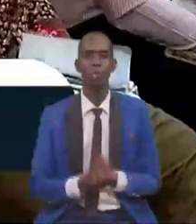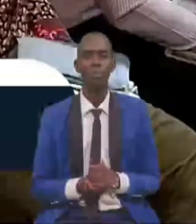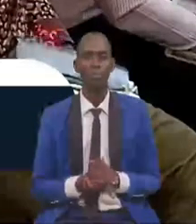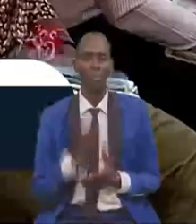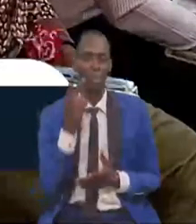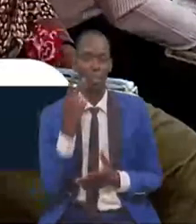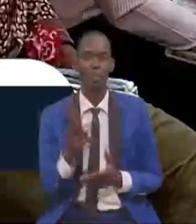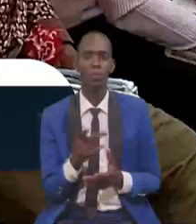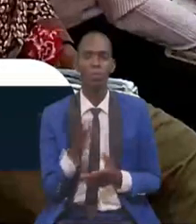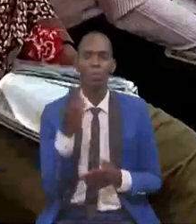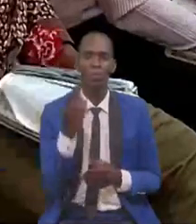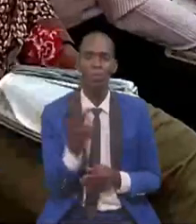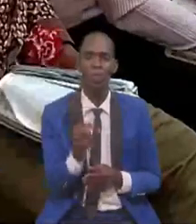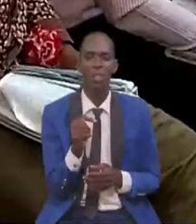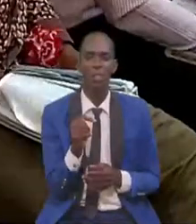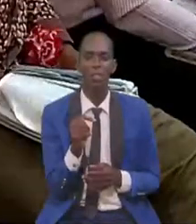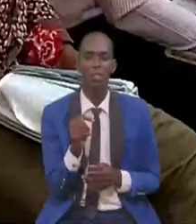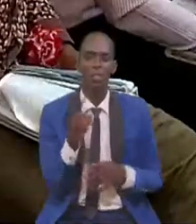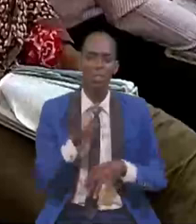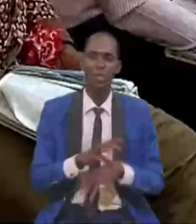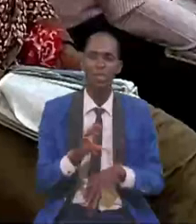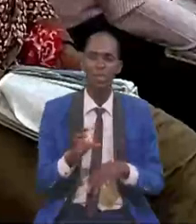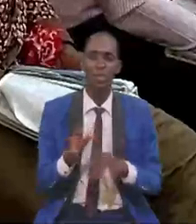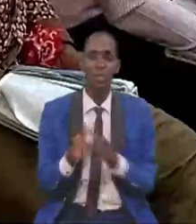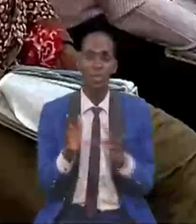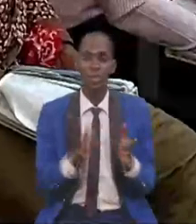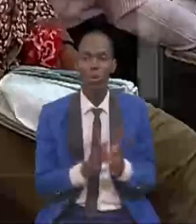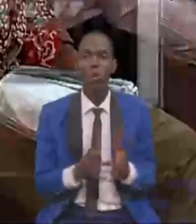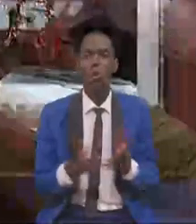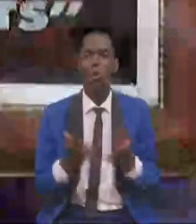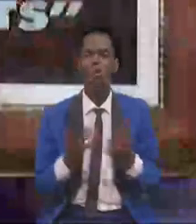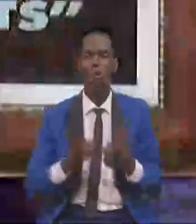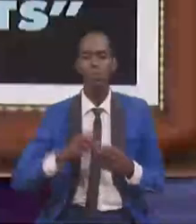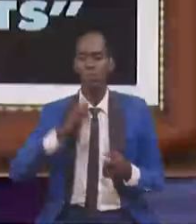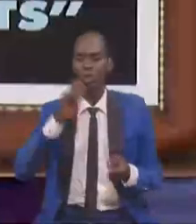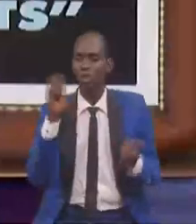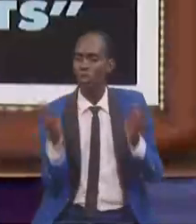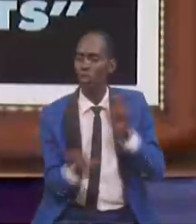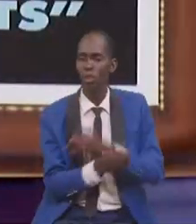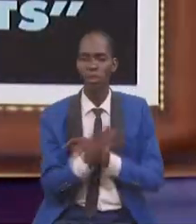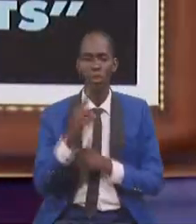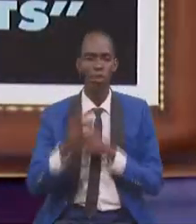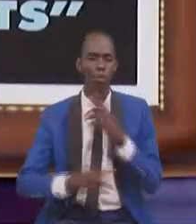ceci, que Jésus voudrait